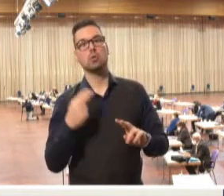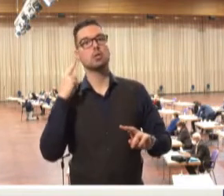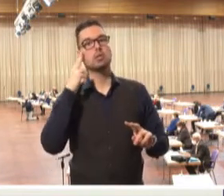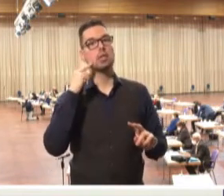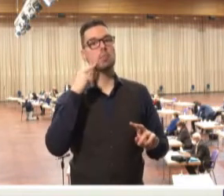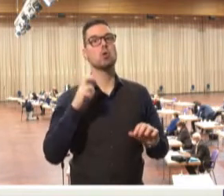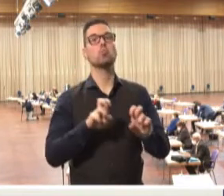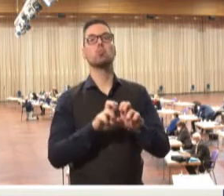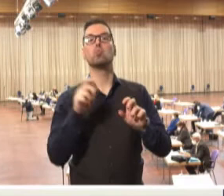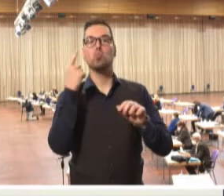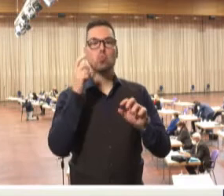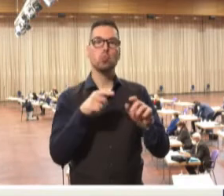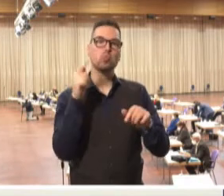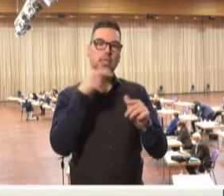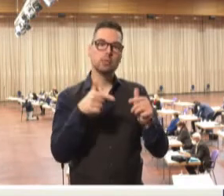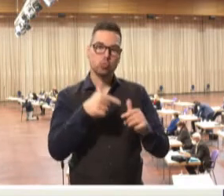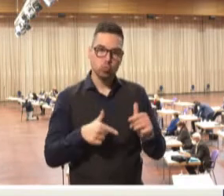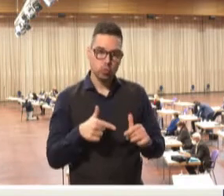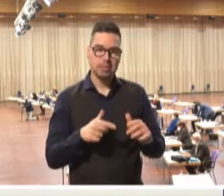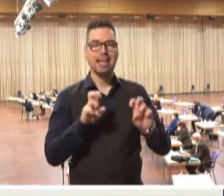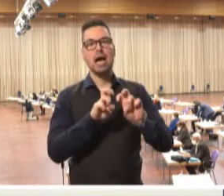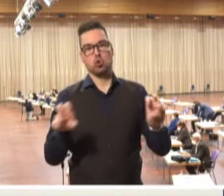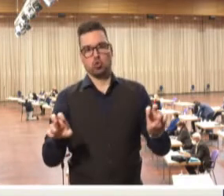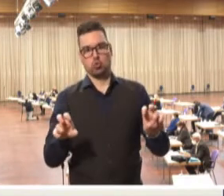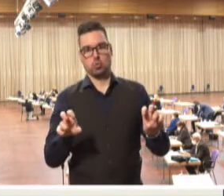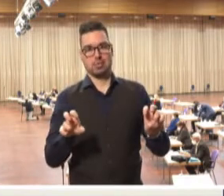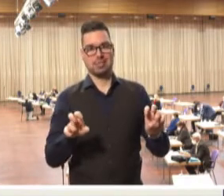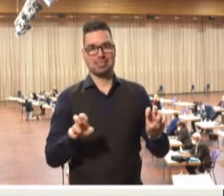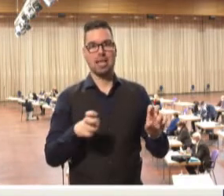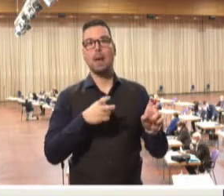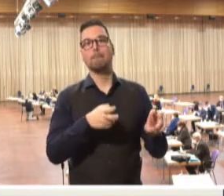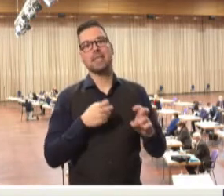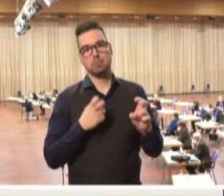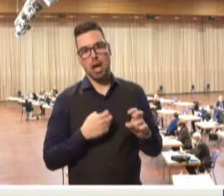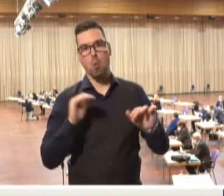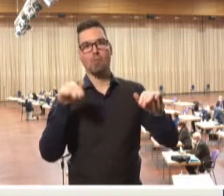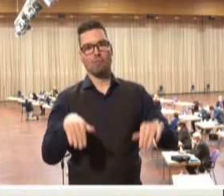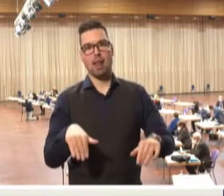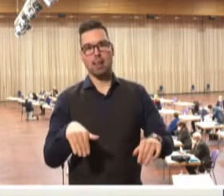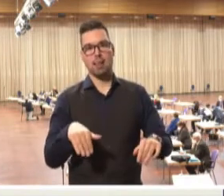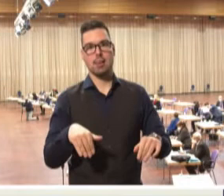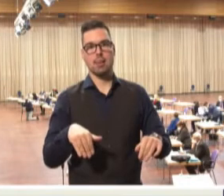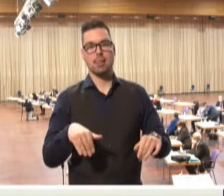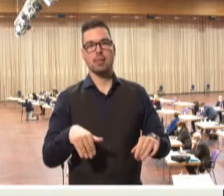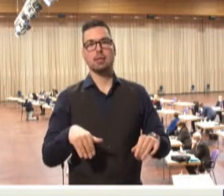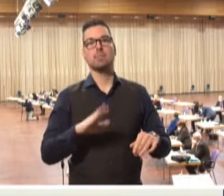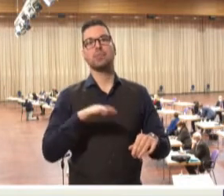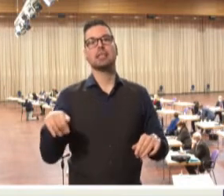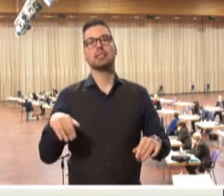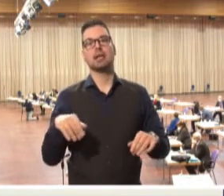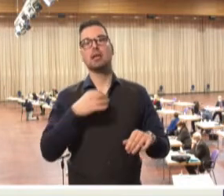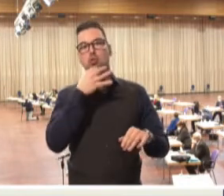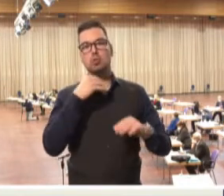eines Untersuchungsausschusses von bis dato dann Missbrauchsfälle in der Kinder- und Jugendpsychiatrie